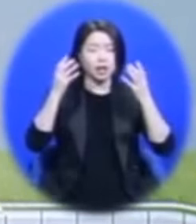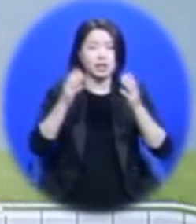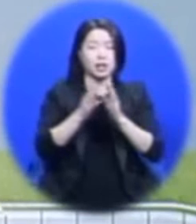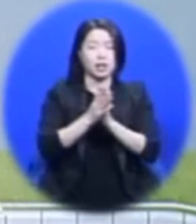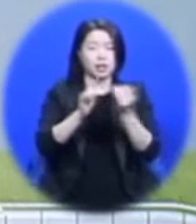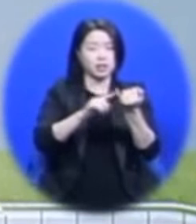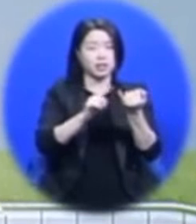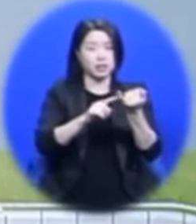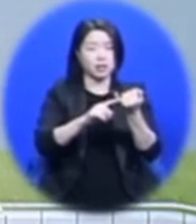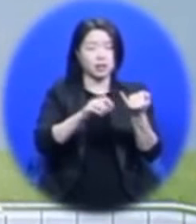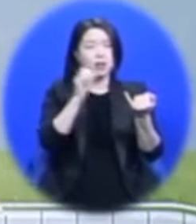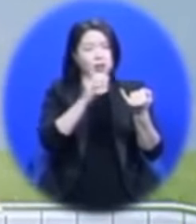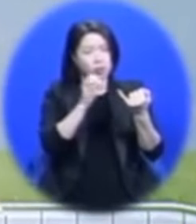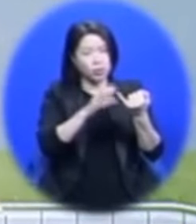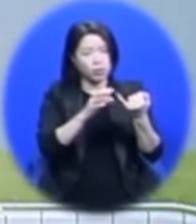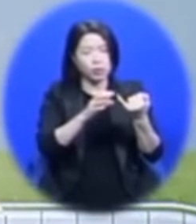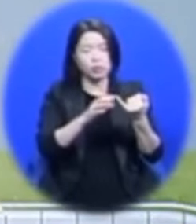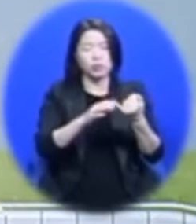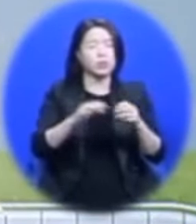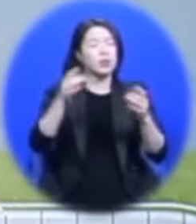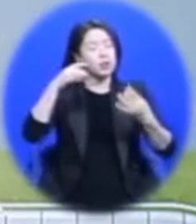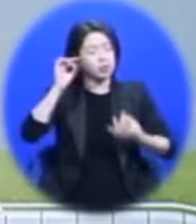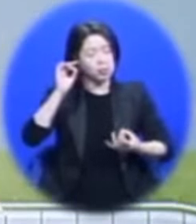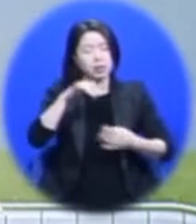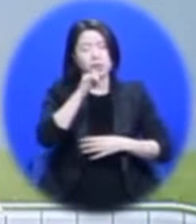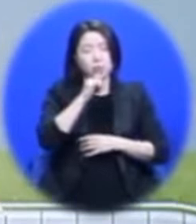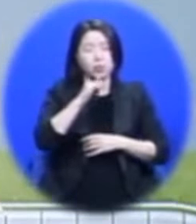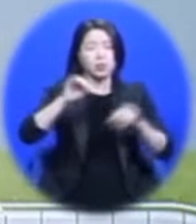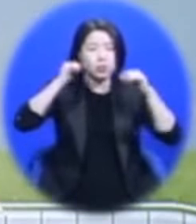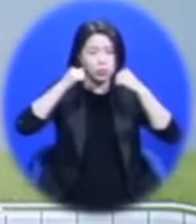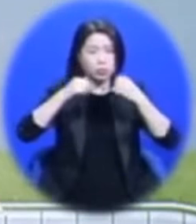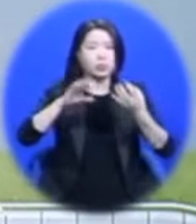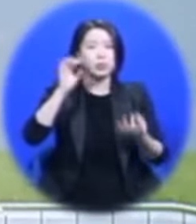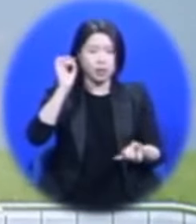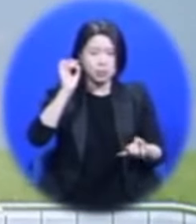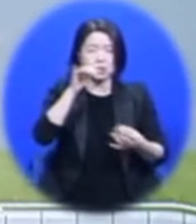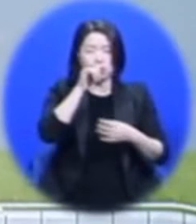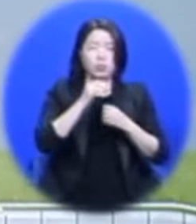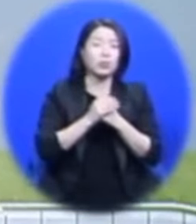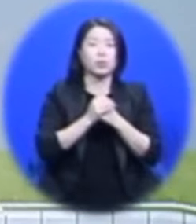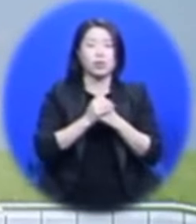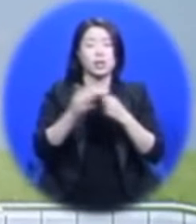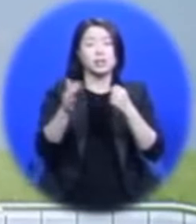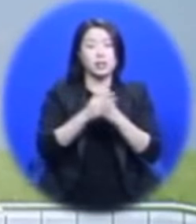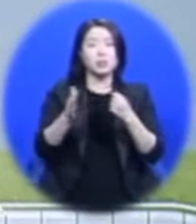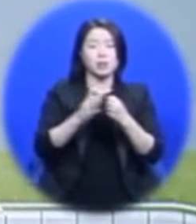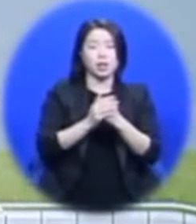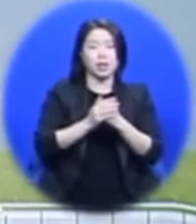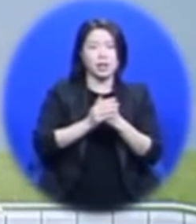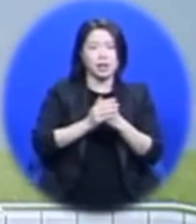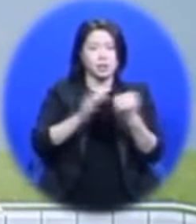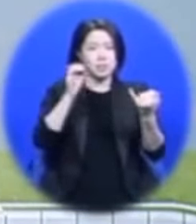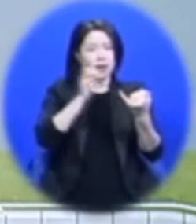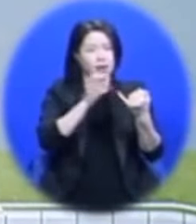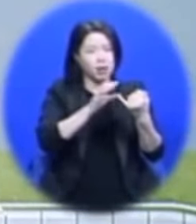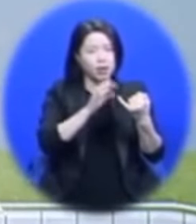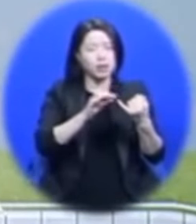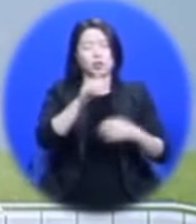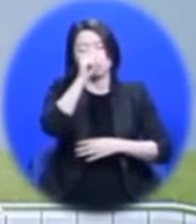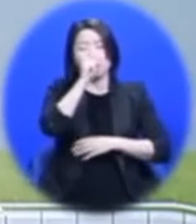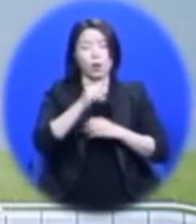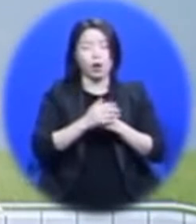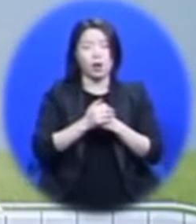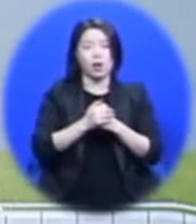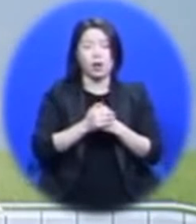뭐 반항도 안 하고 때려도 가만히 있고 놀려도 가만히 있고 그러니까 정말 괴롭히기 딱 좋지요.